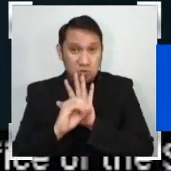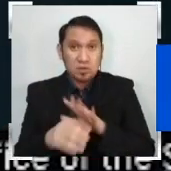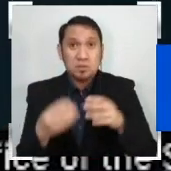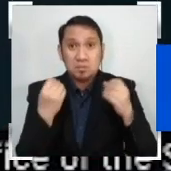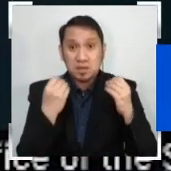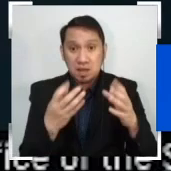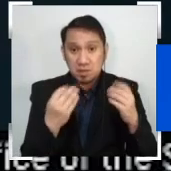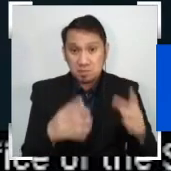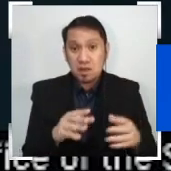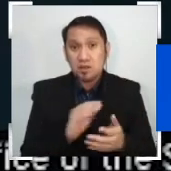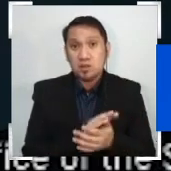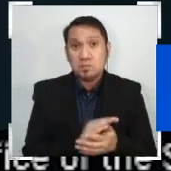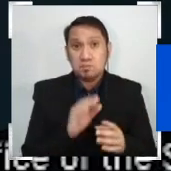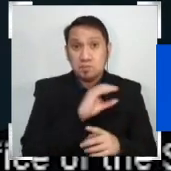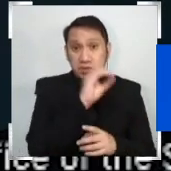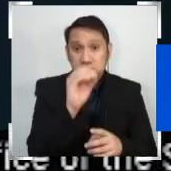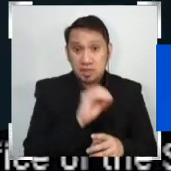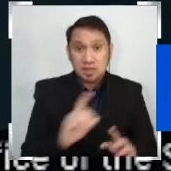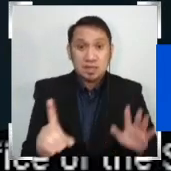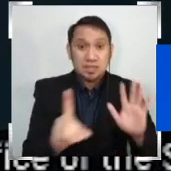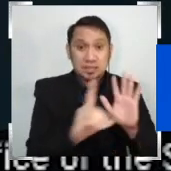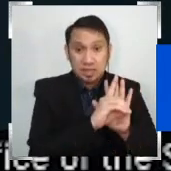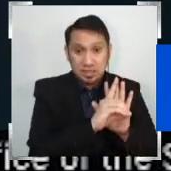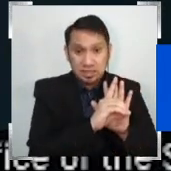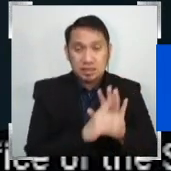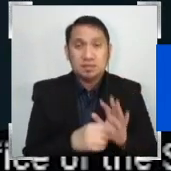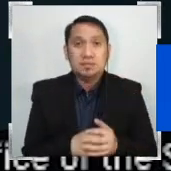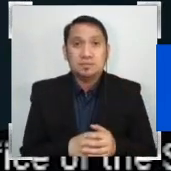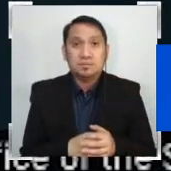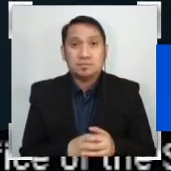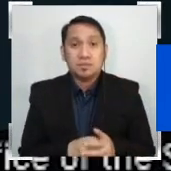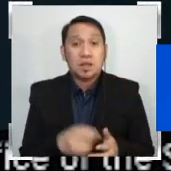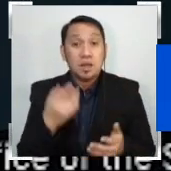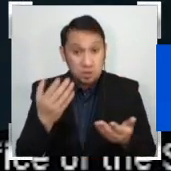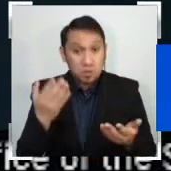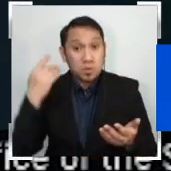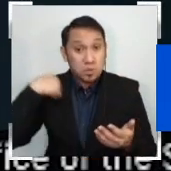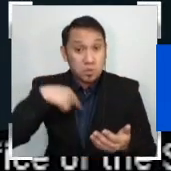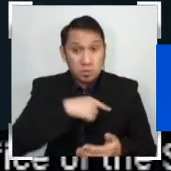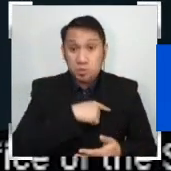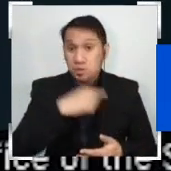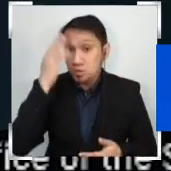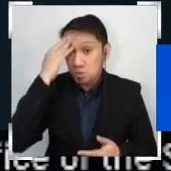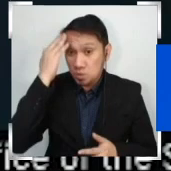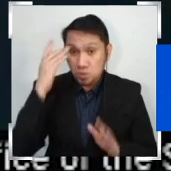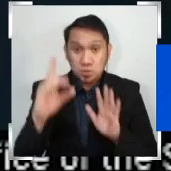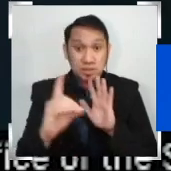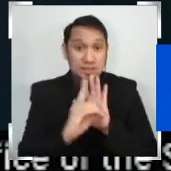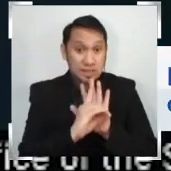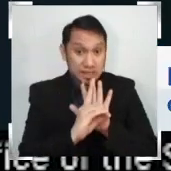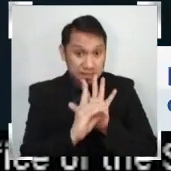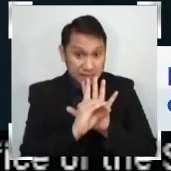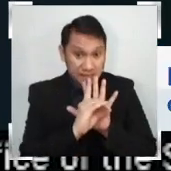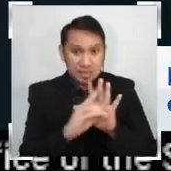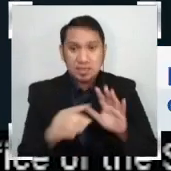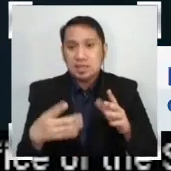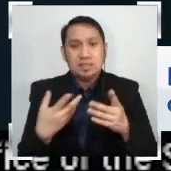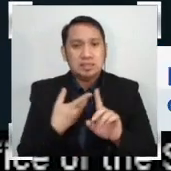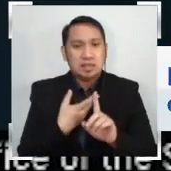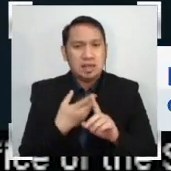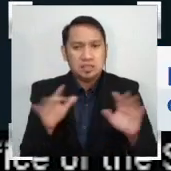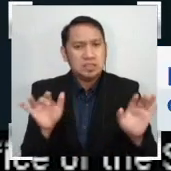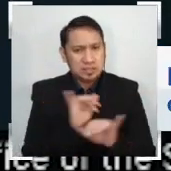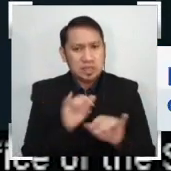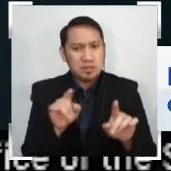Delta. Okay? And we all know that Delta can be severe and